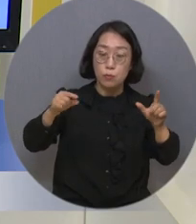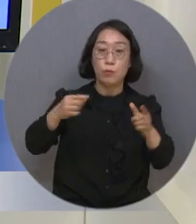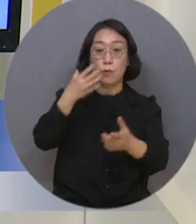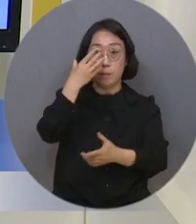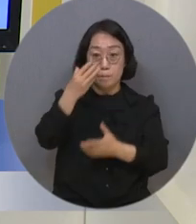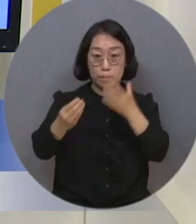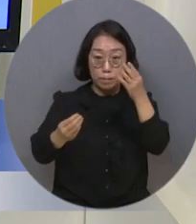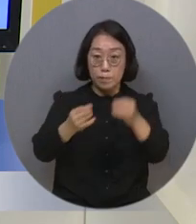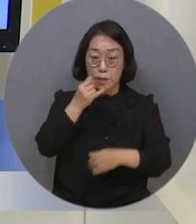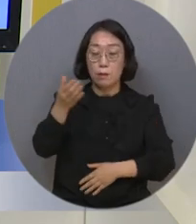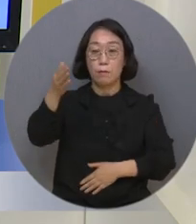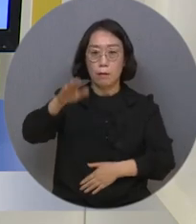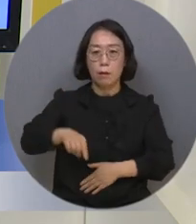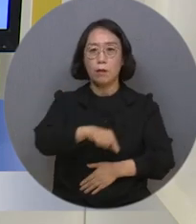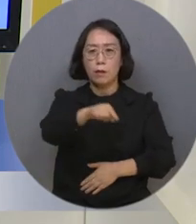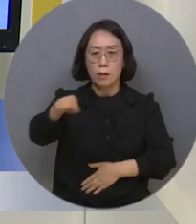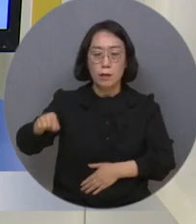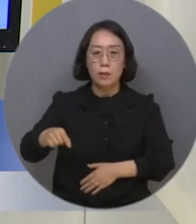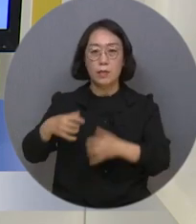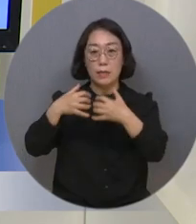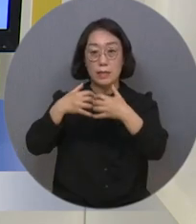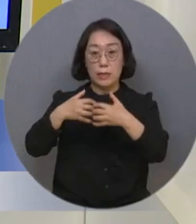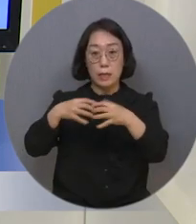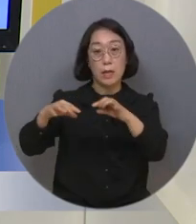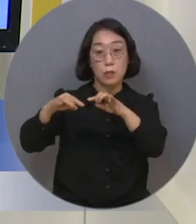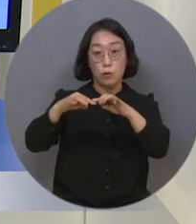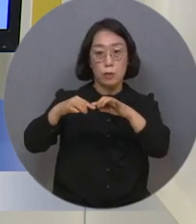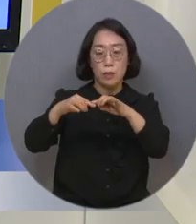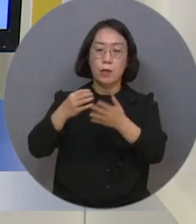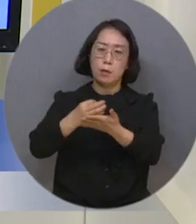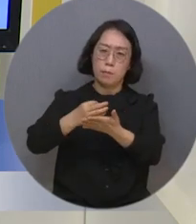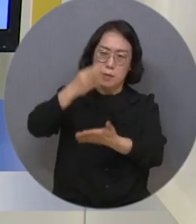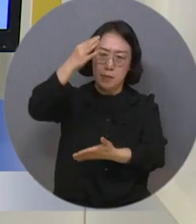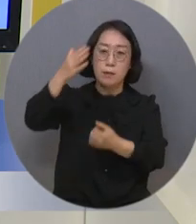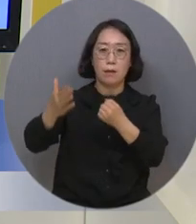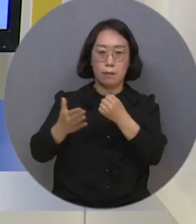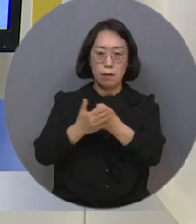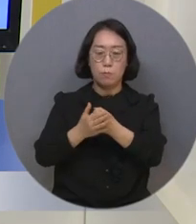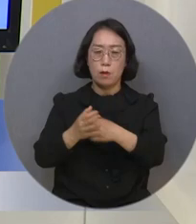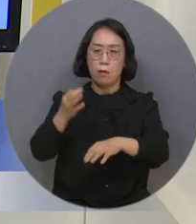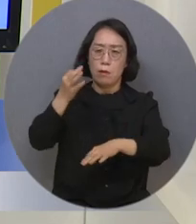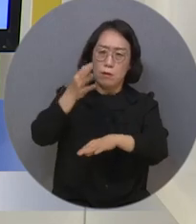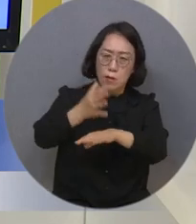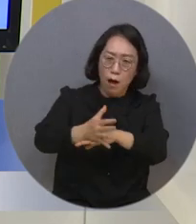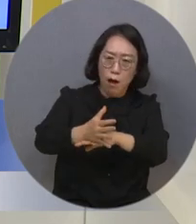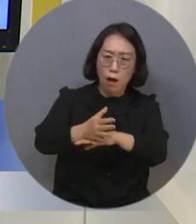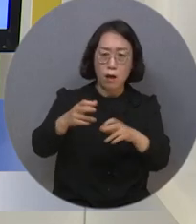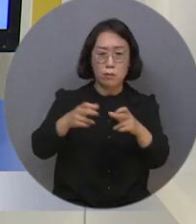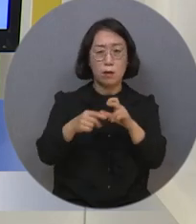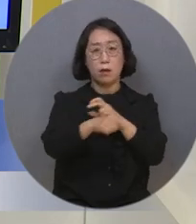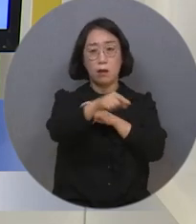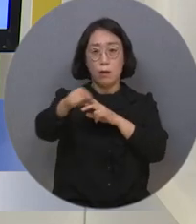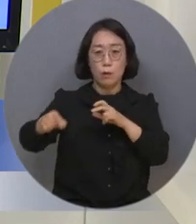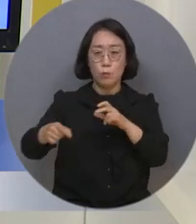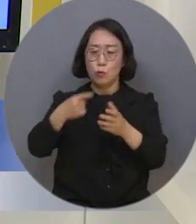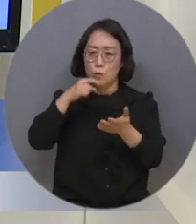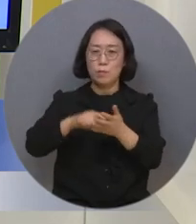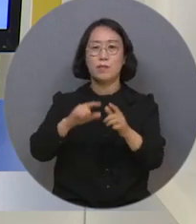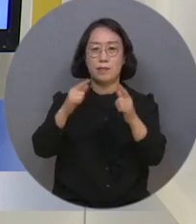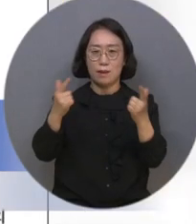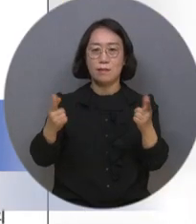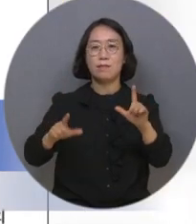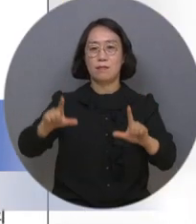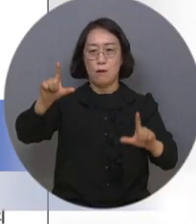있는데요. 그런데 이 동력 보조 장치가 비싼 가격으로 인해 다수의 장애인들이 구입을 고민하고 있다고